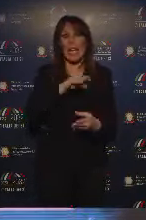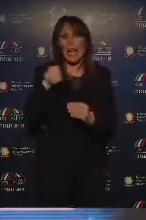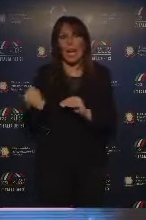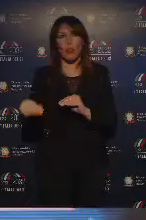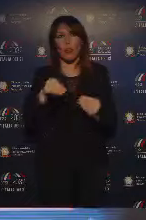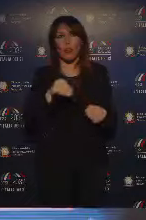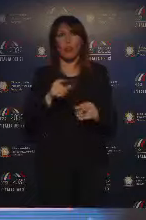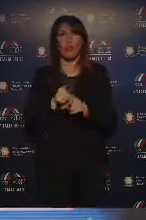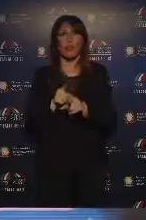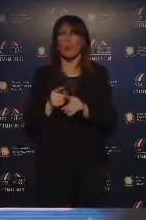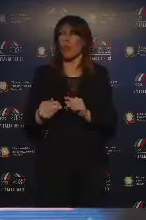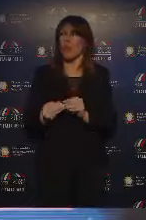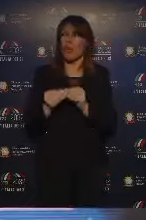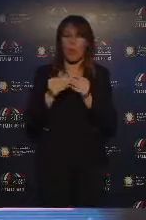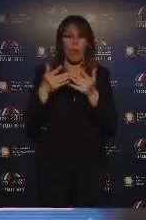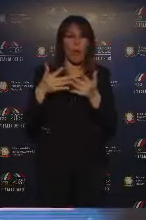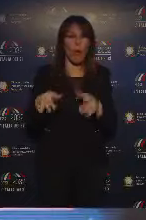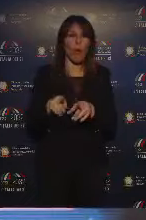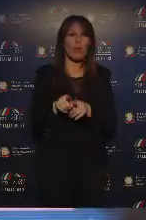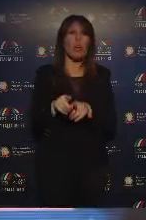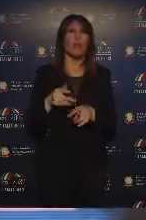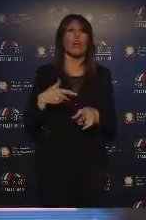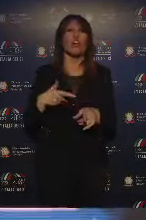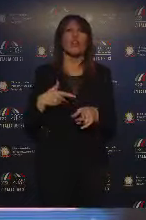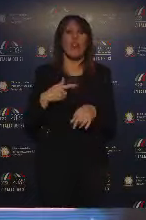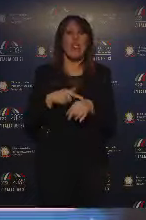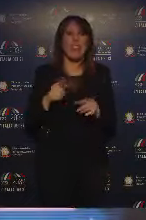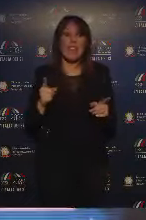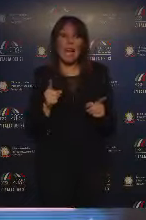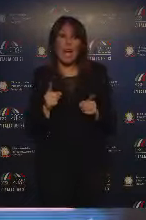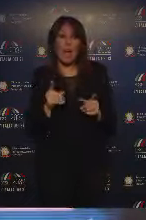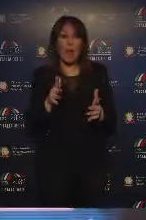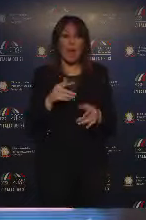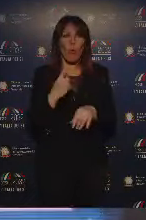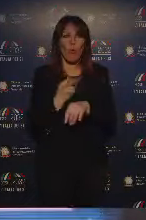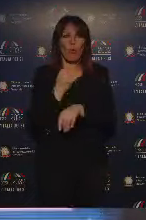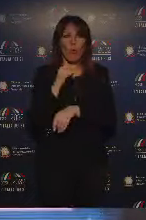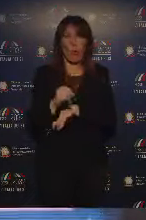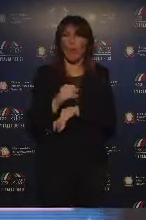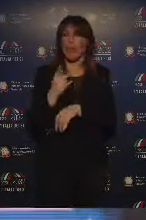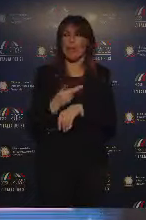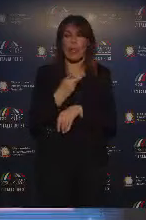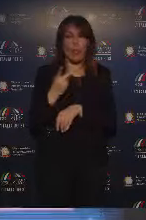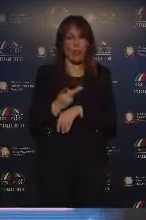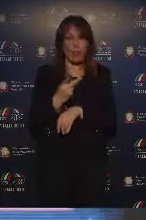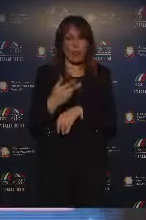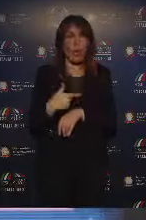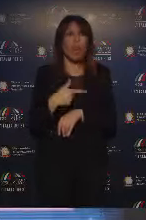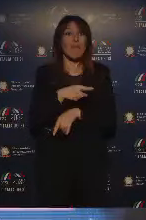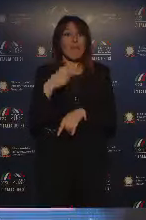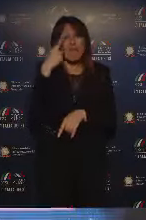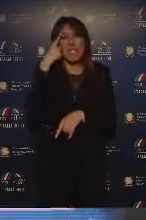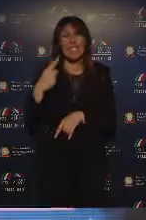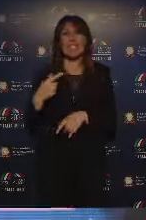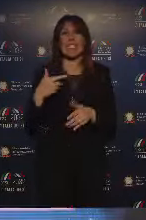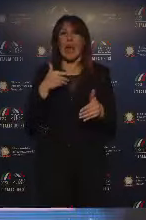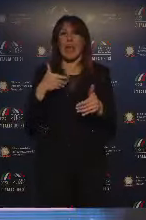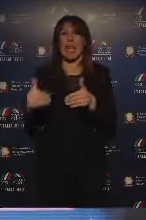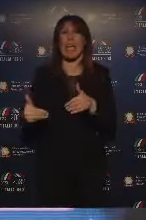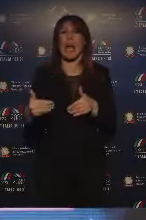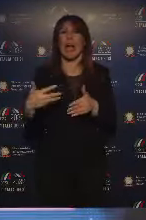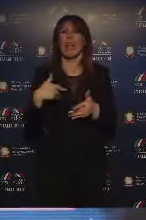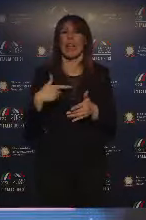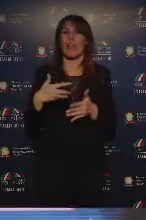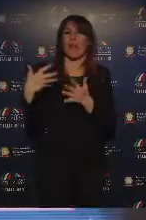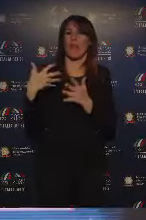parte viene rimontato per un tempo medio di un'ora e mezza due quindi tu capisci che se stai investendo miliardi nell'alta velocità